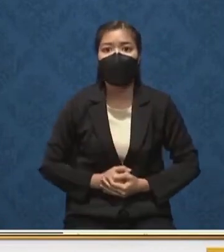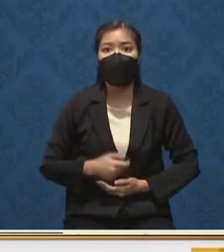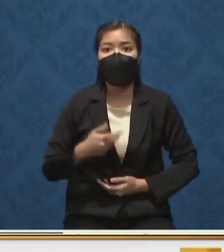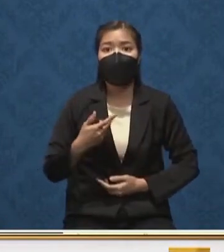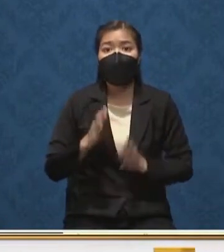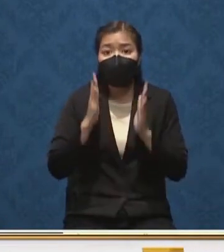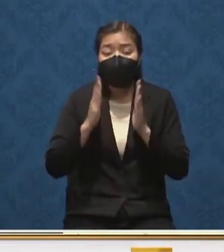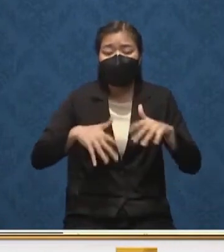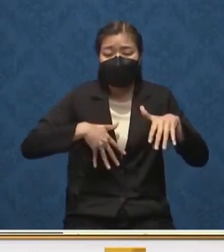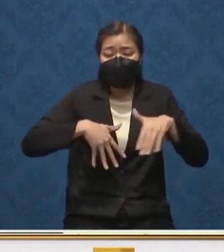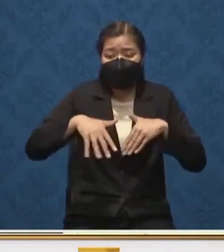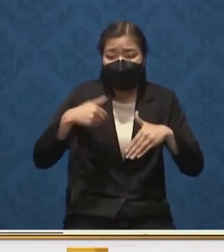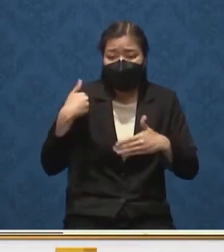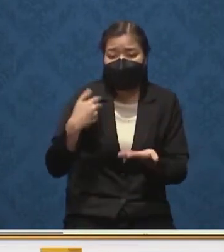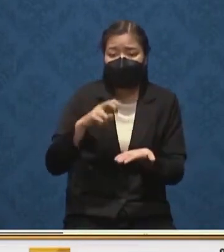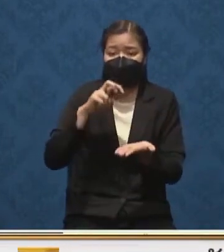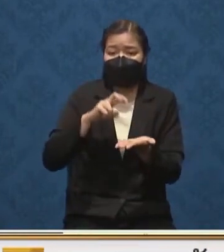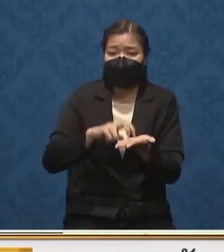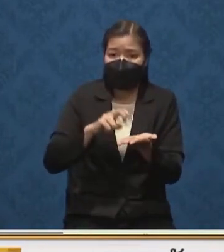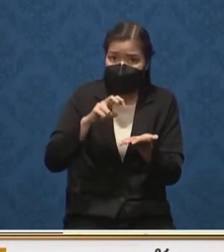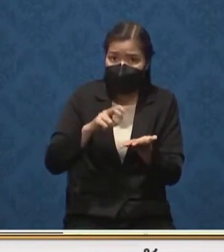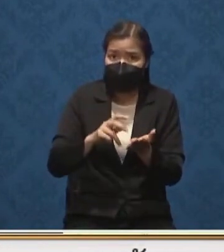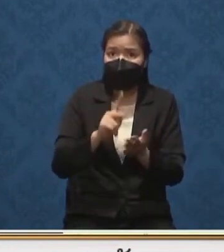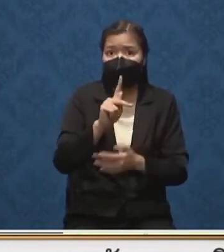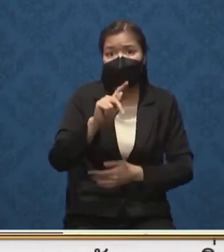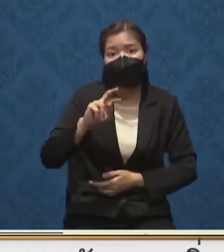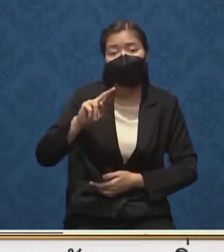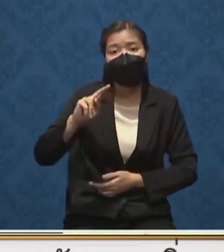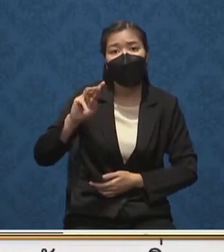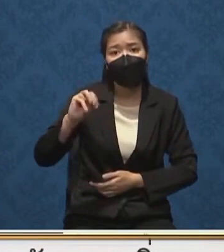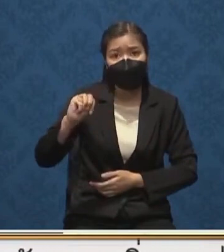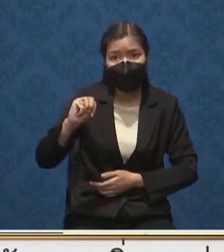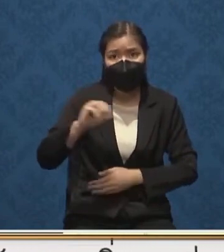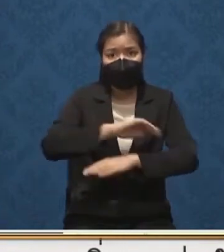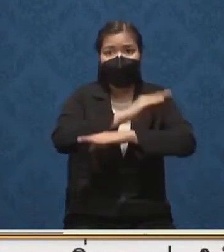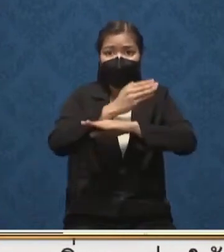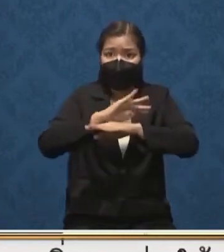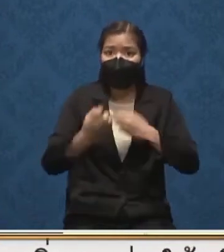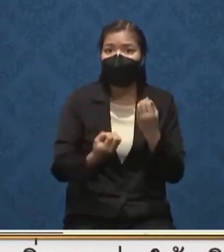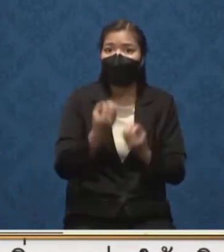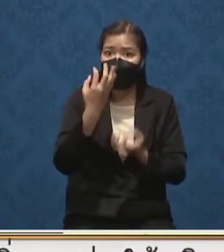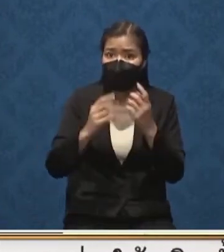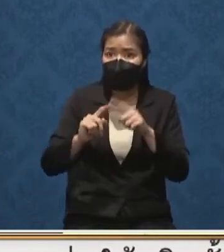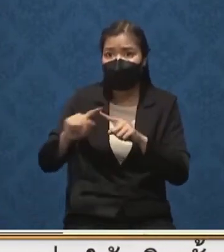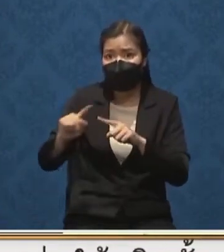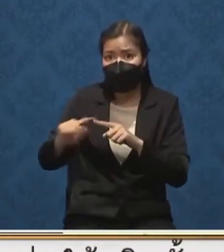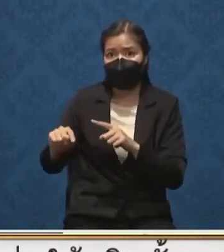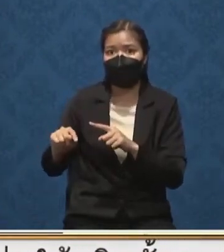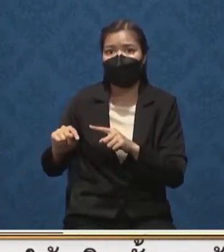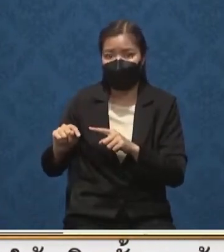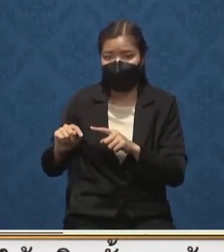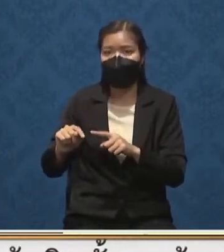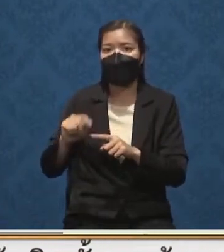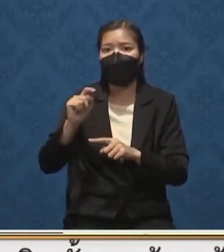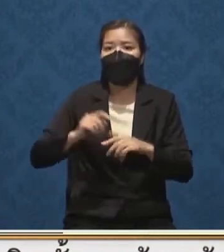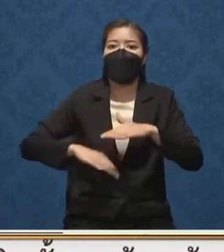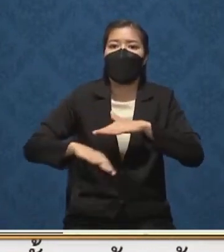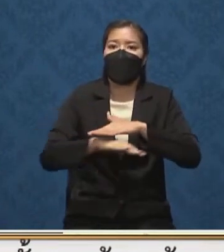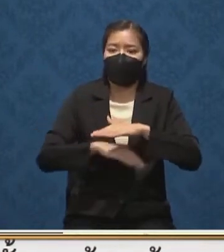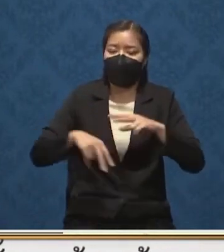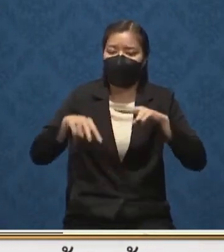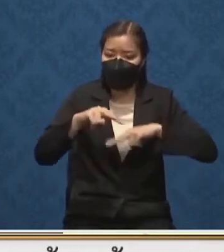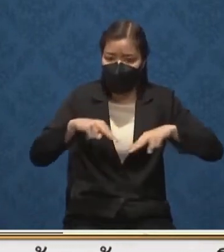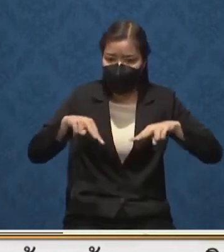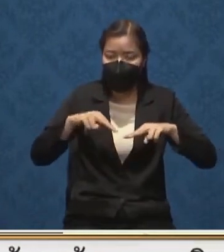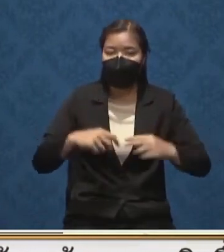นั้นชอบรไม่ชอบทำไม่ว่าเป็นอุทยานหรือใครก็ศาลก็มีวิธีที่จะตัดสินให้นะครับเพียงแต่ว่า